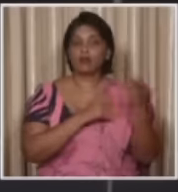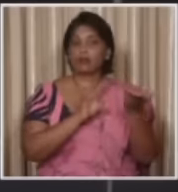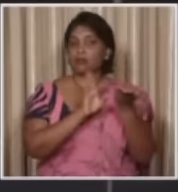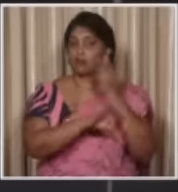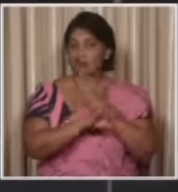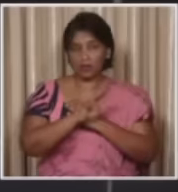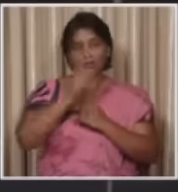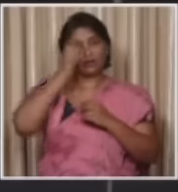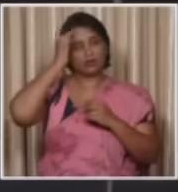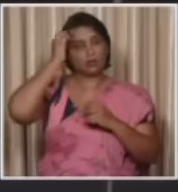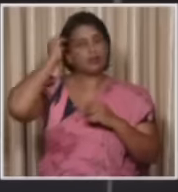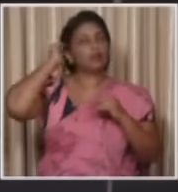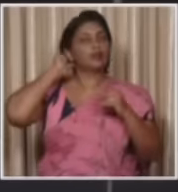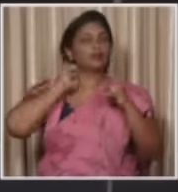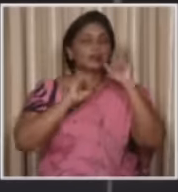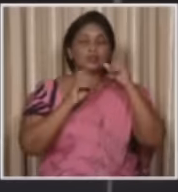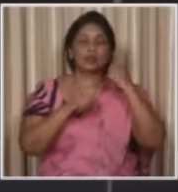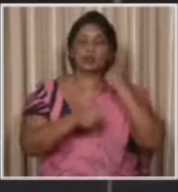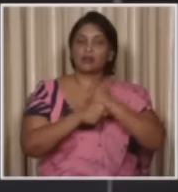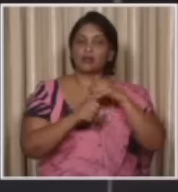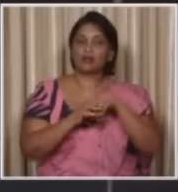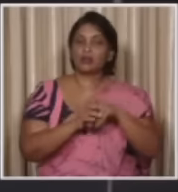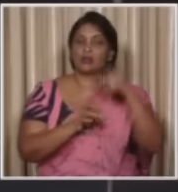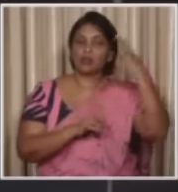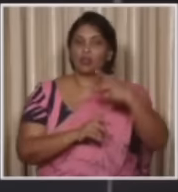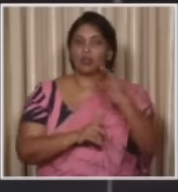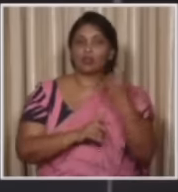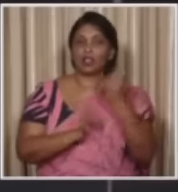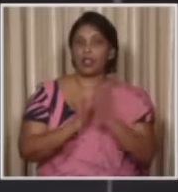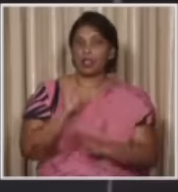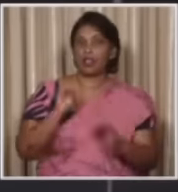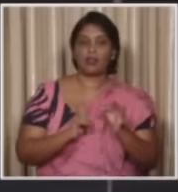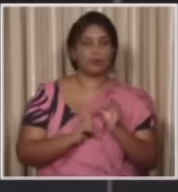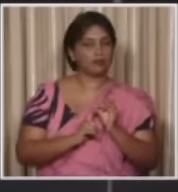එතුමා චන්ද්‍රිකා මැතිණිගේ ආණ්ඩුවේ නියෝජ්‍ය මුදල් ඇමති.